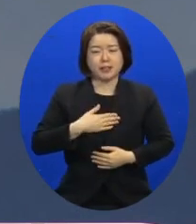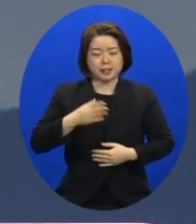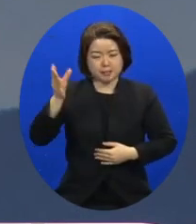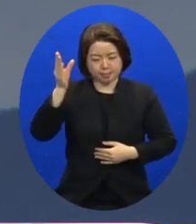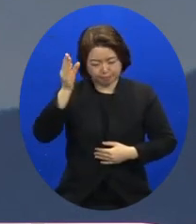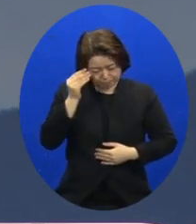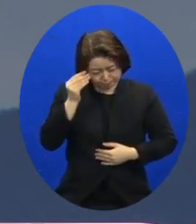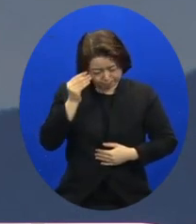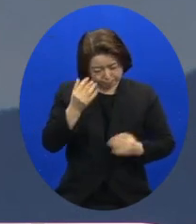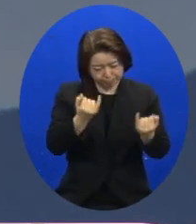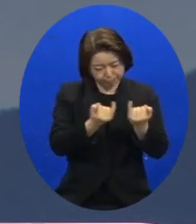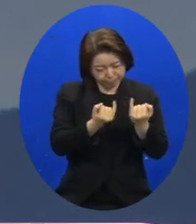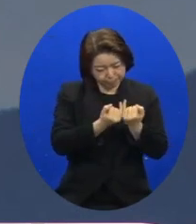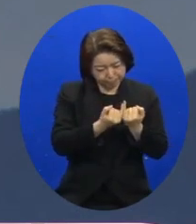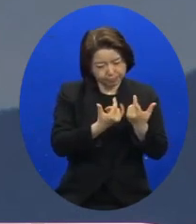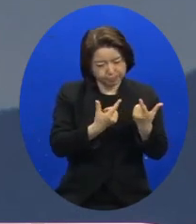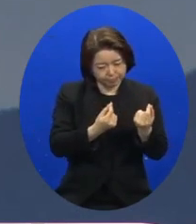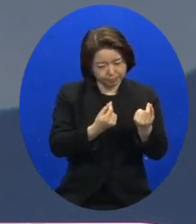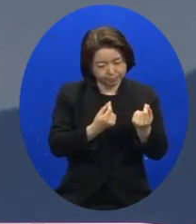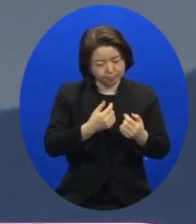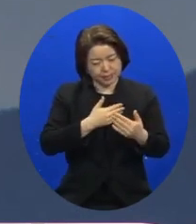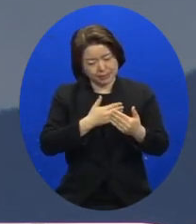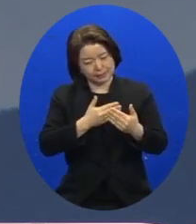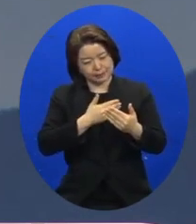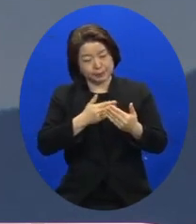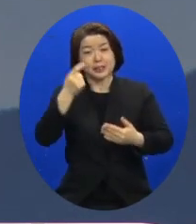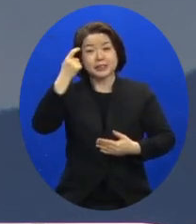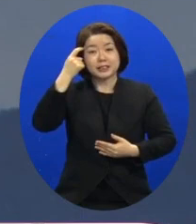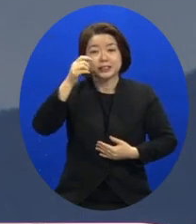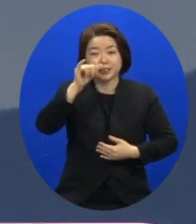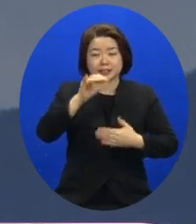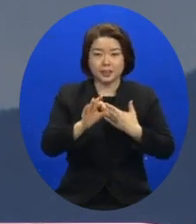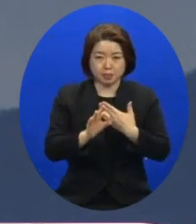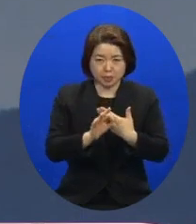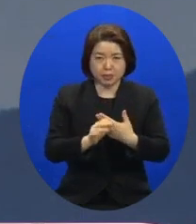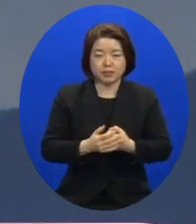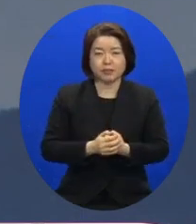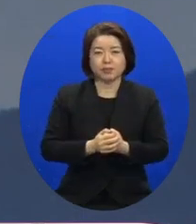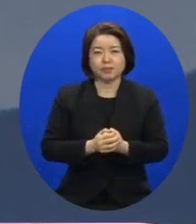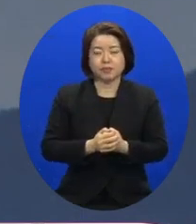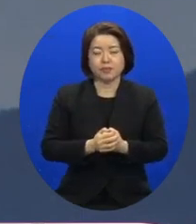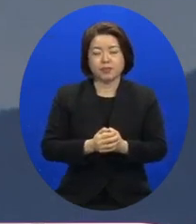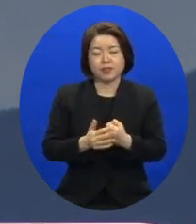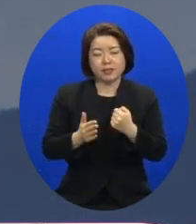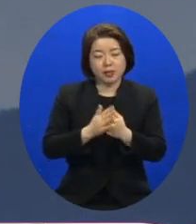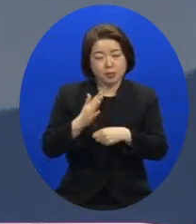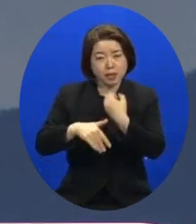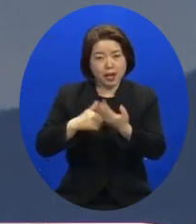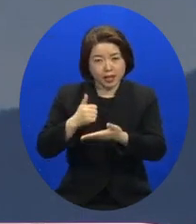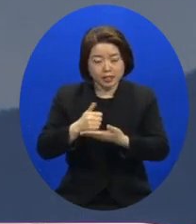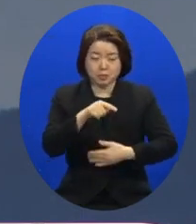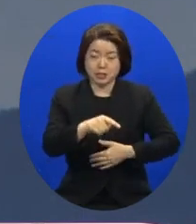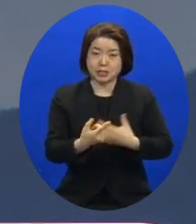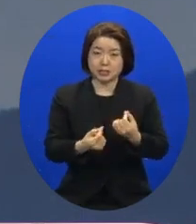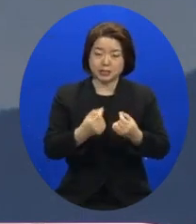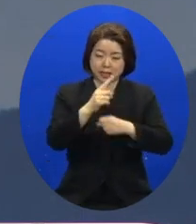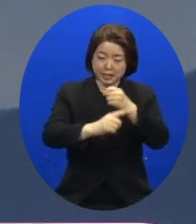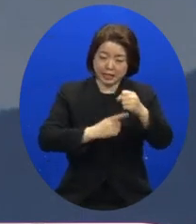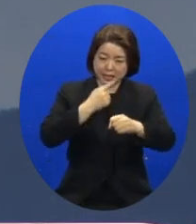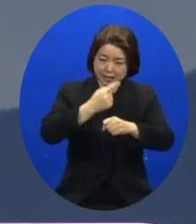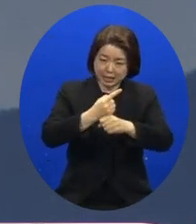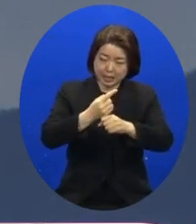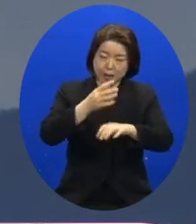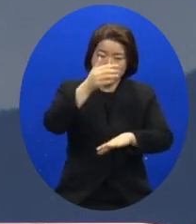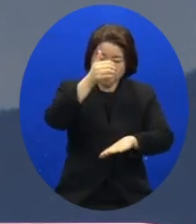처녀인지도 모르겠다 그런 불길한 생각이 든다면 그래서 하나님이 이렇게 해마다